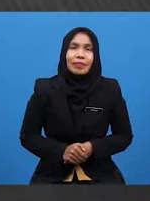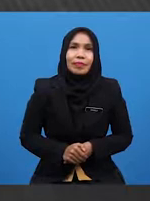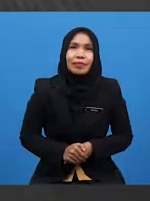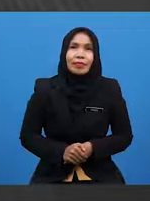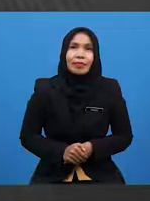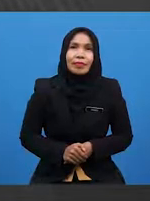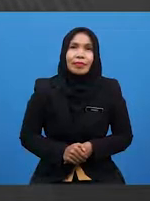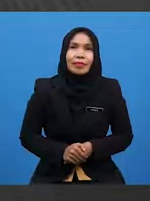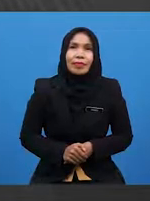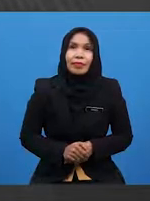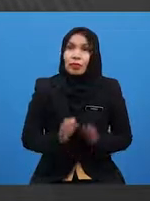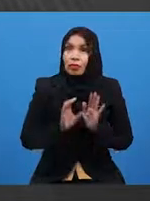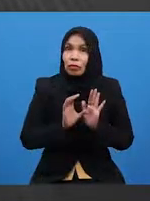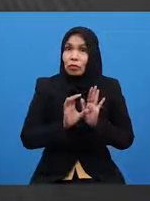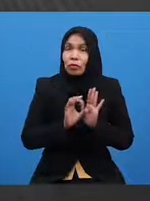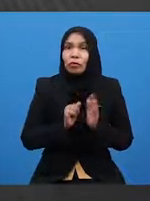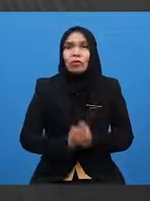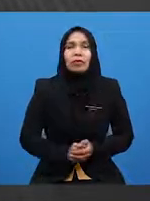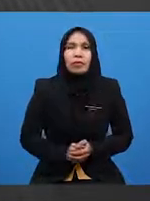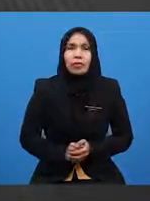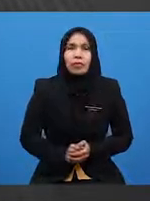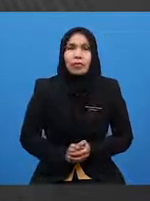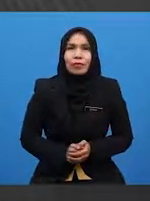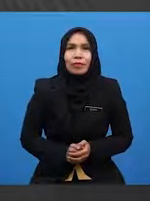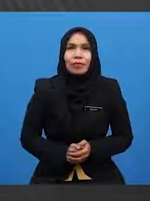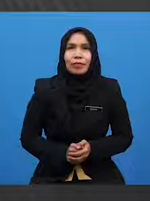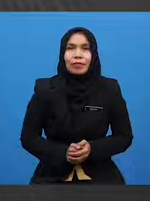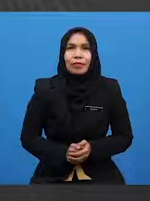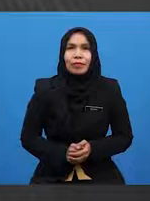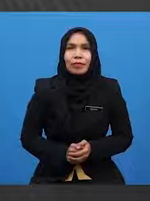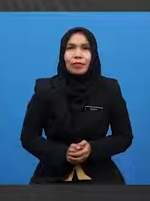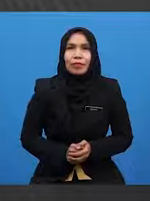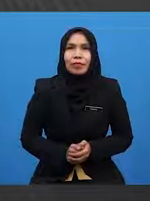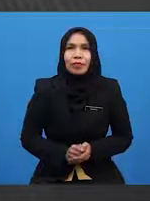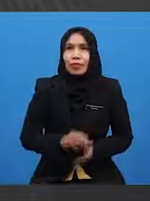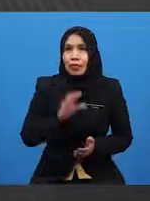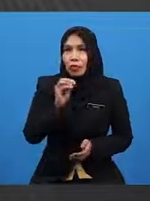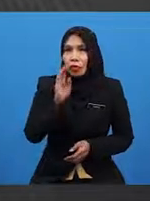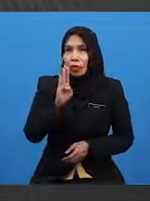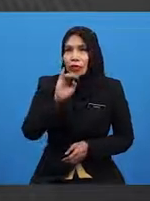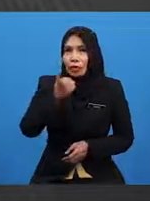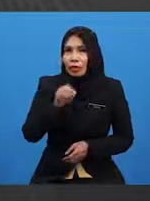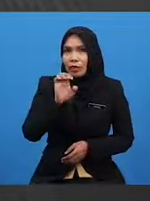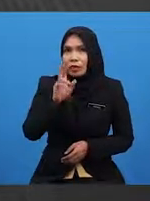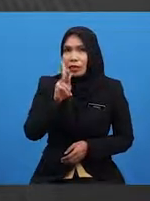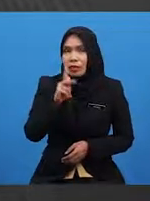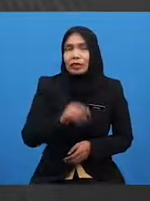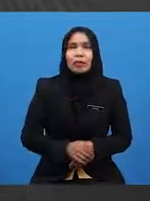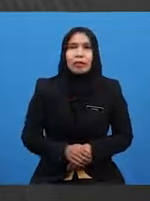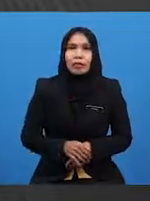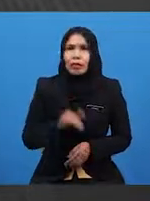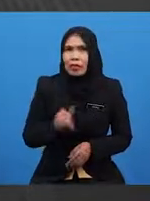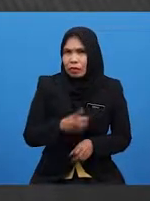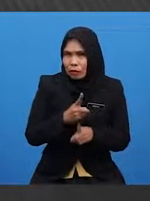Arca realis menampilkan objek sebenar yang difahami kewujudannya seperti ukiran dan